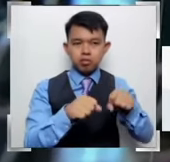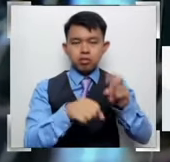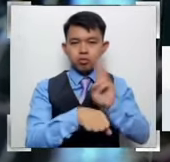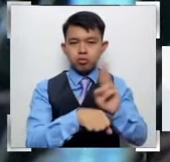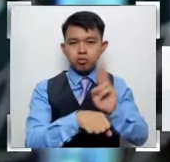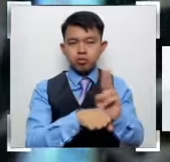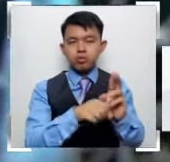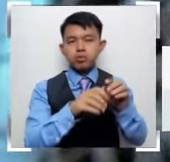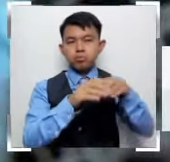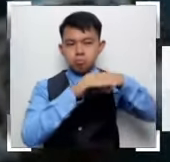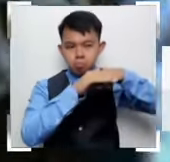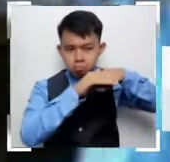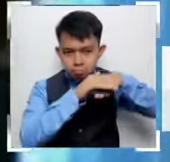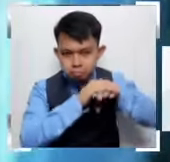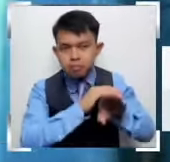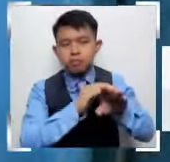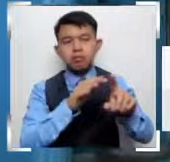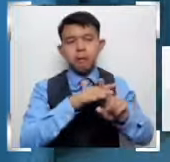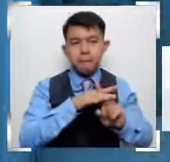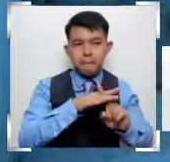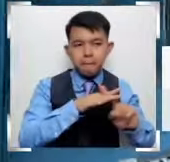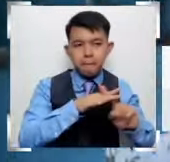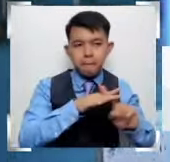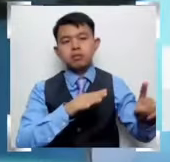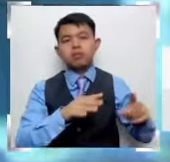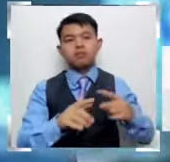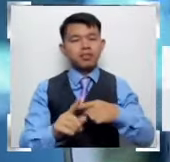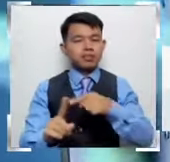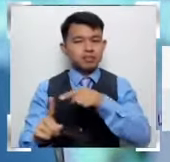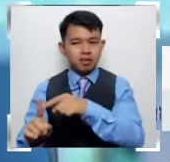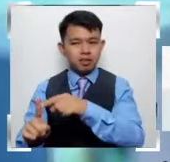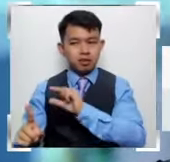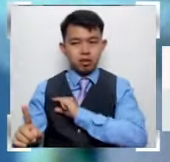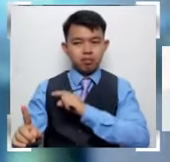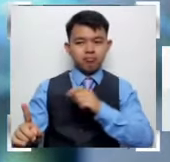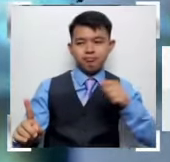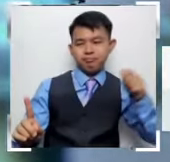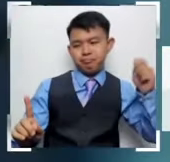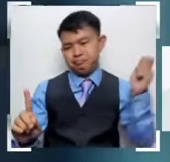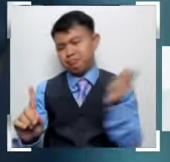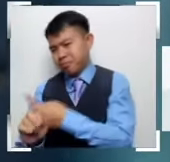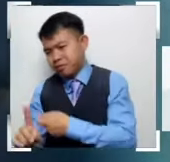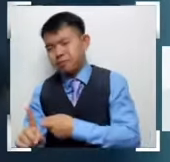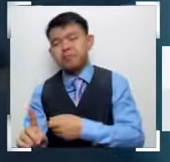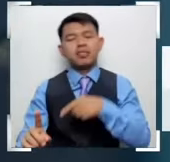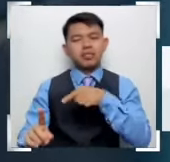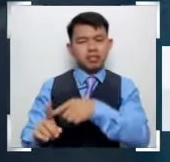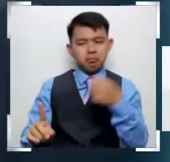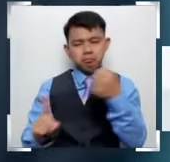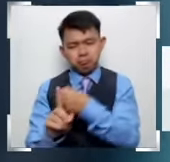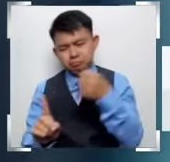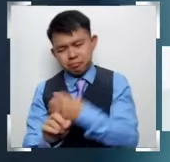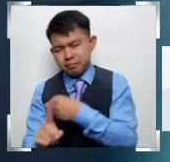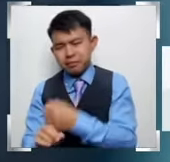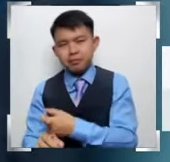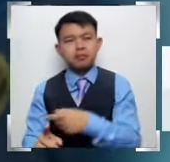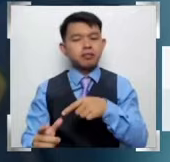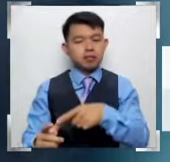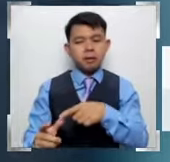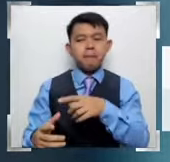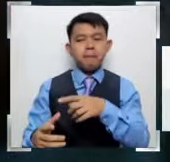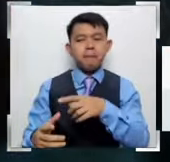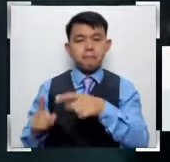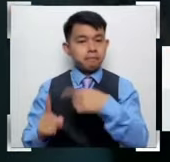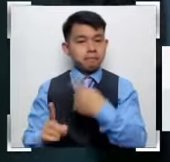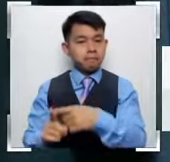para makalabas, saka hinampas ang jail guard ng kahoy at pinagtulungang bugbugin. Kinuha rin daw ang pera, susi at baril,